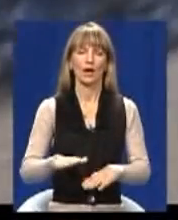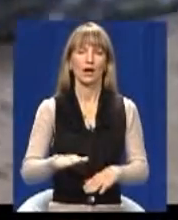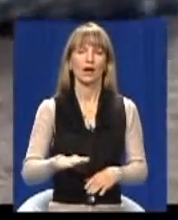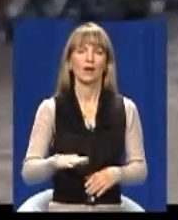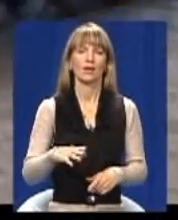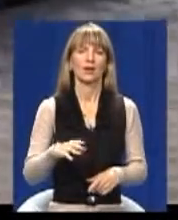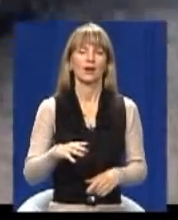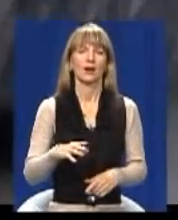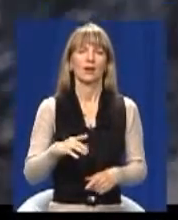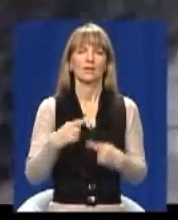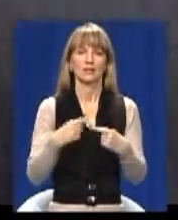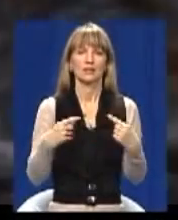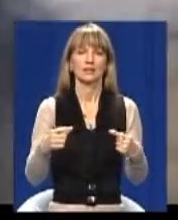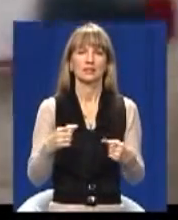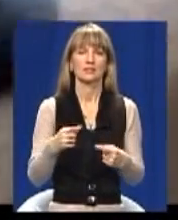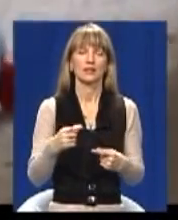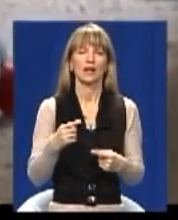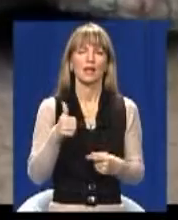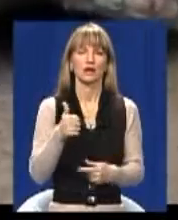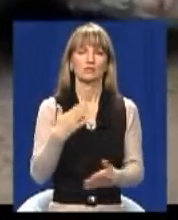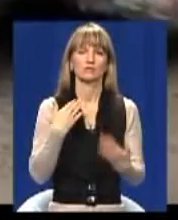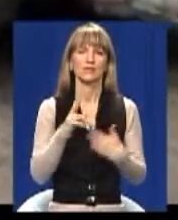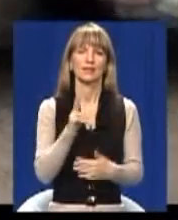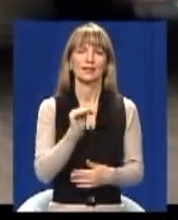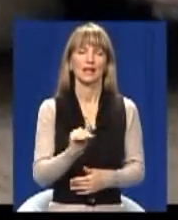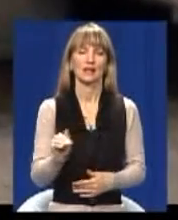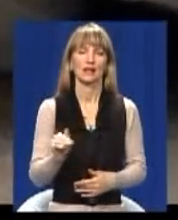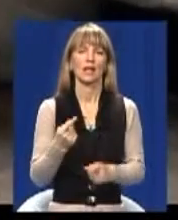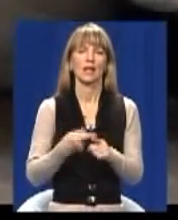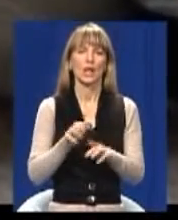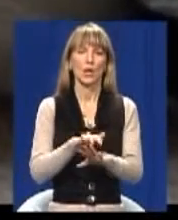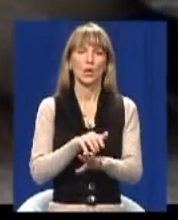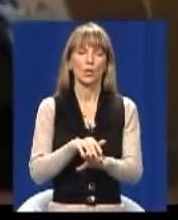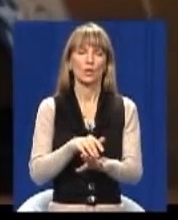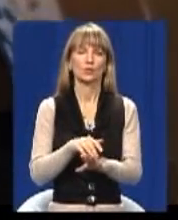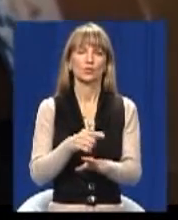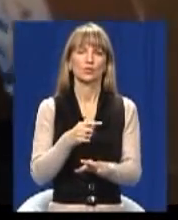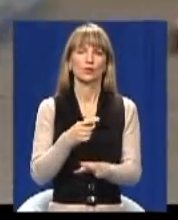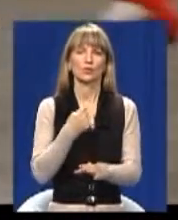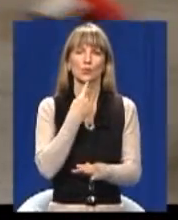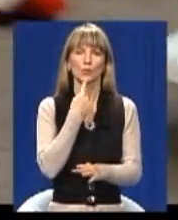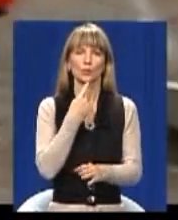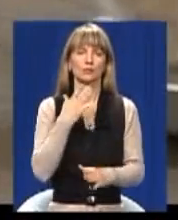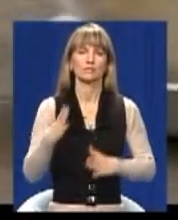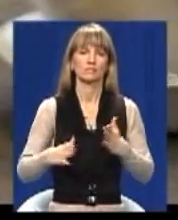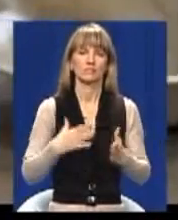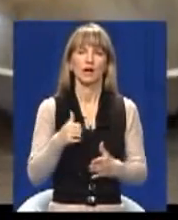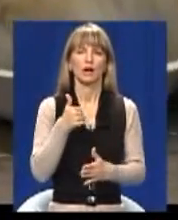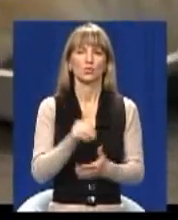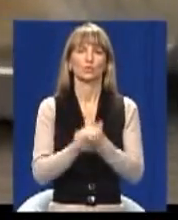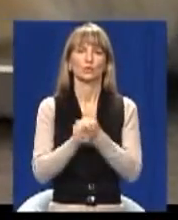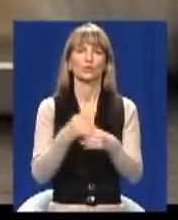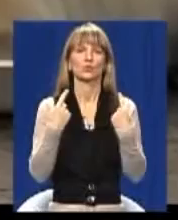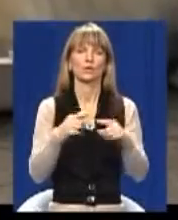від різних дій людини, терпеливі до дітей. Як не дивно, але рогамафени легко піддаються дресируванню. Добре ладнають з іншими